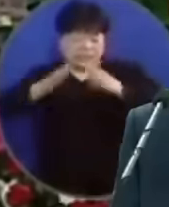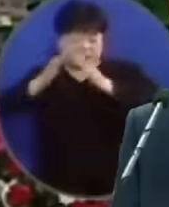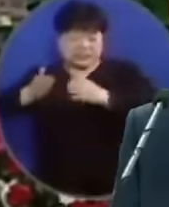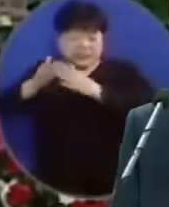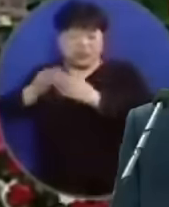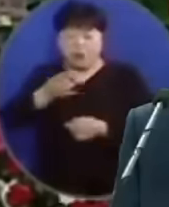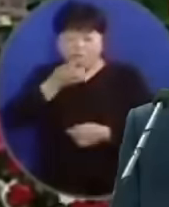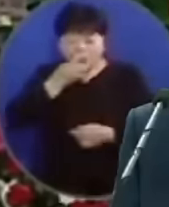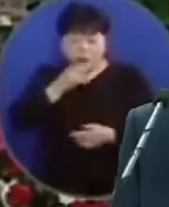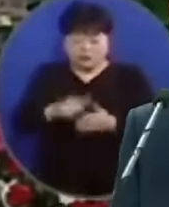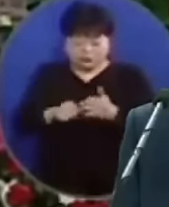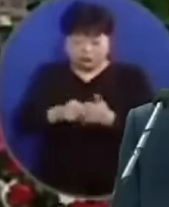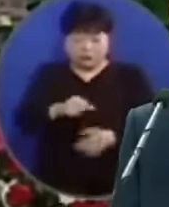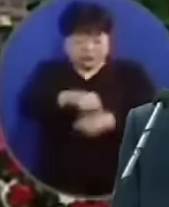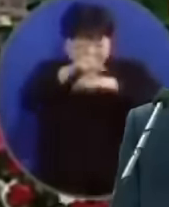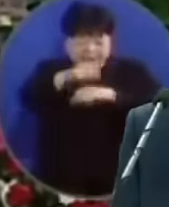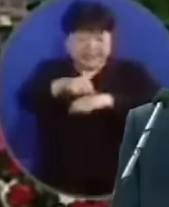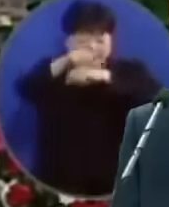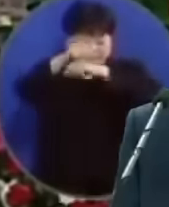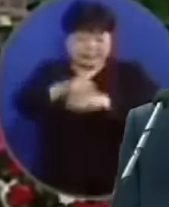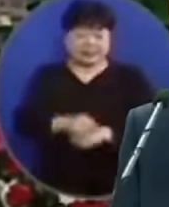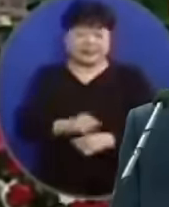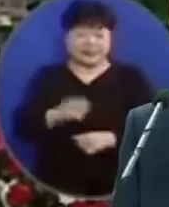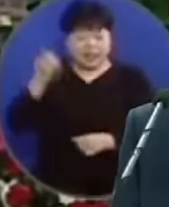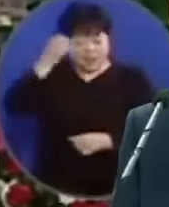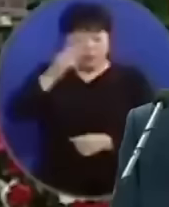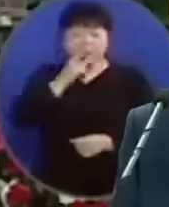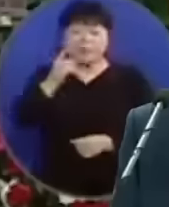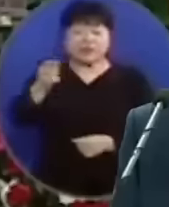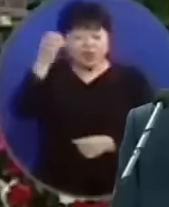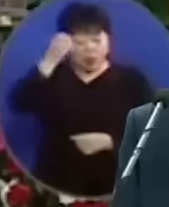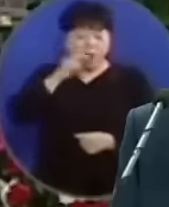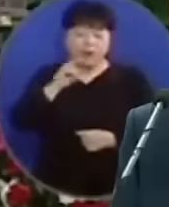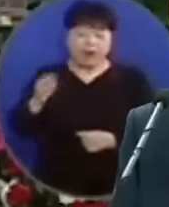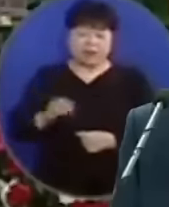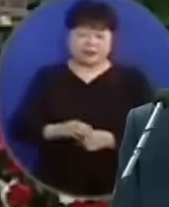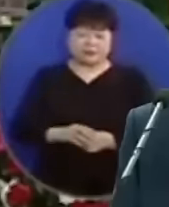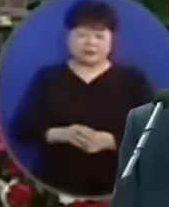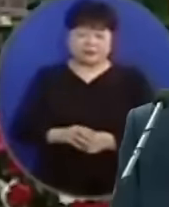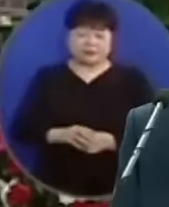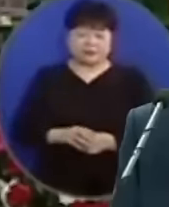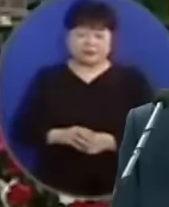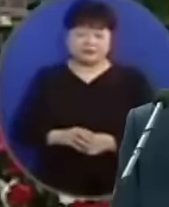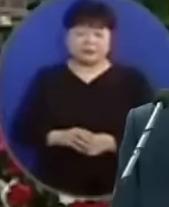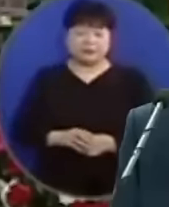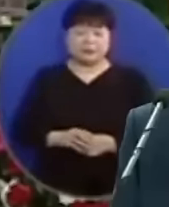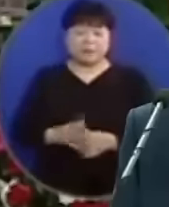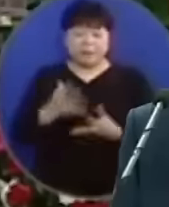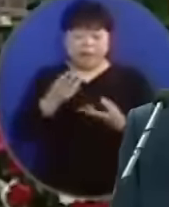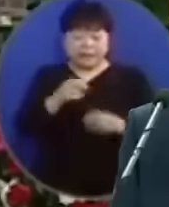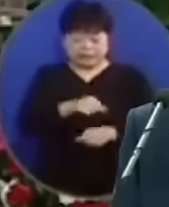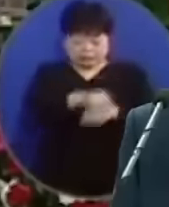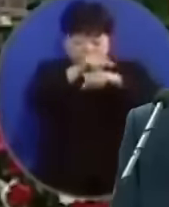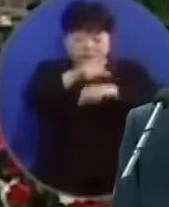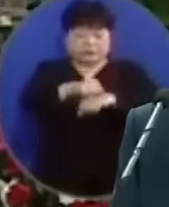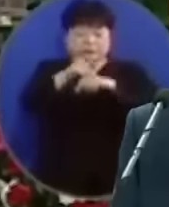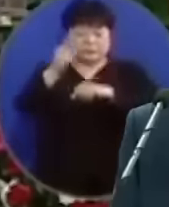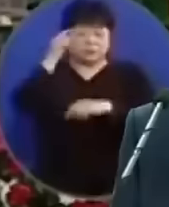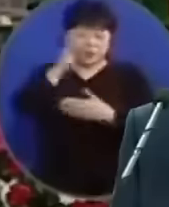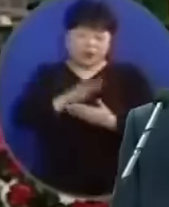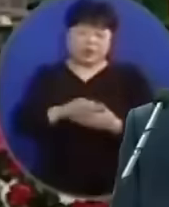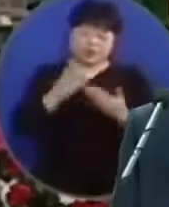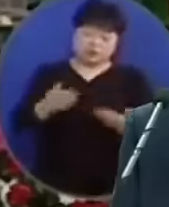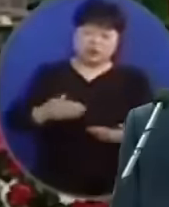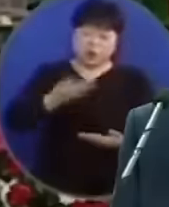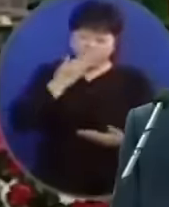모든 곡식과 물건을 거기에 쌓아두리라. 또 내가 내 영혼에게 이르기를 영혼아 열에 쓸 물건을 많이 쌓아두었으니 평안히 쉬고 먹고